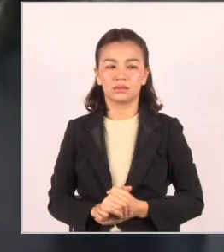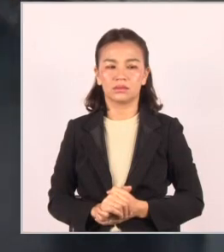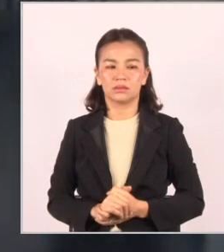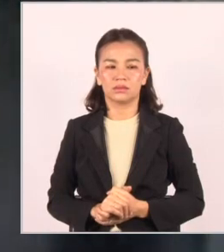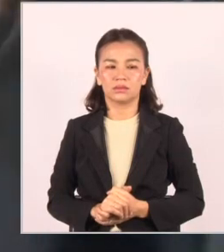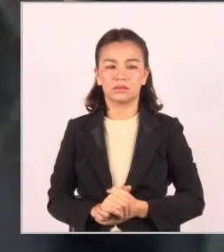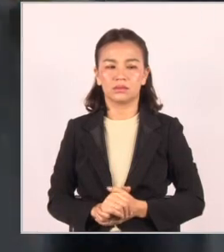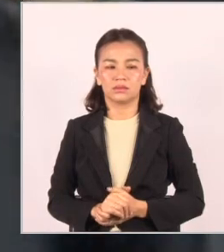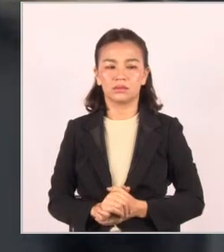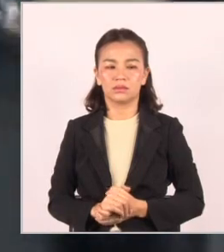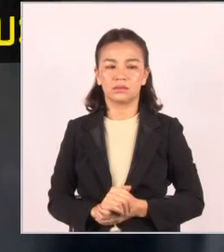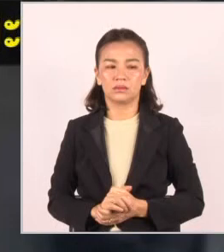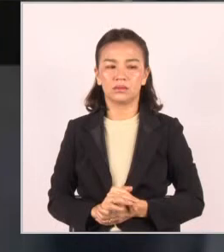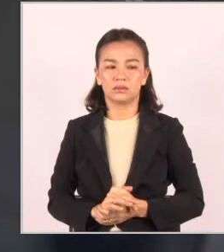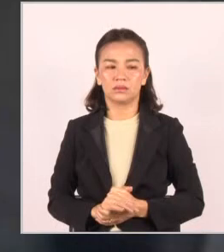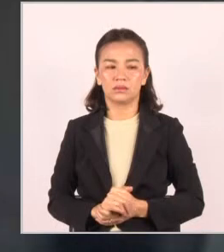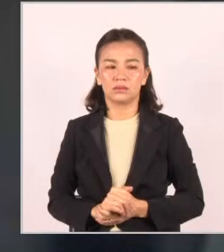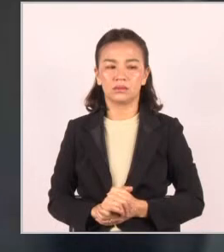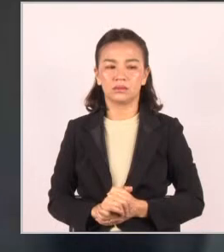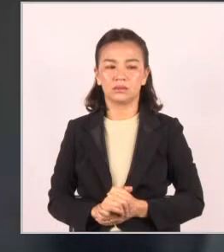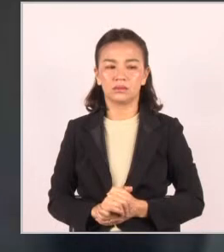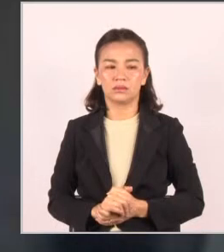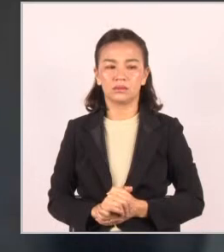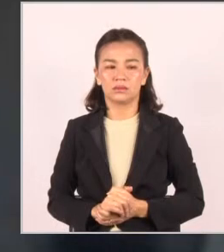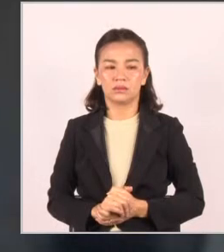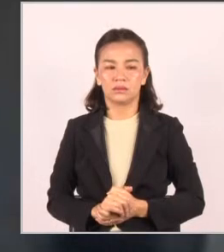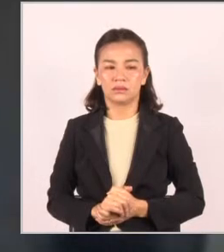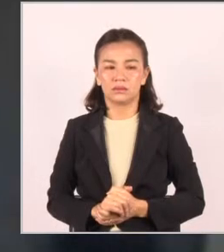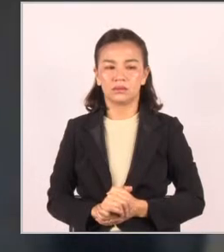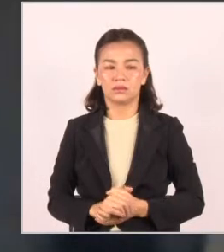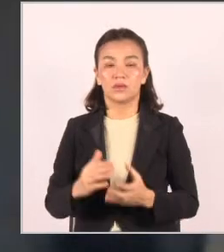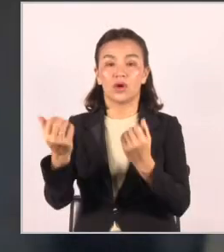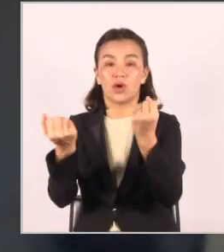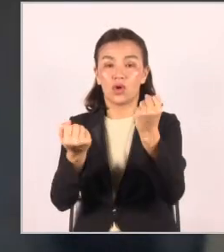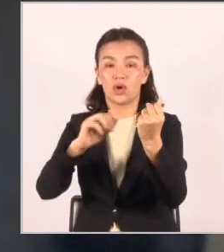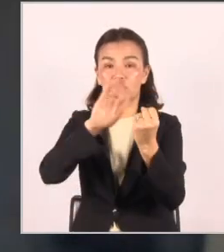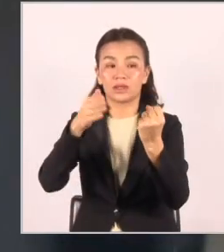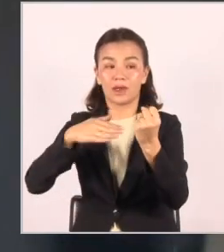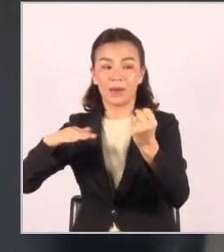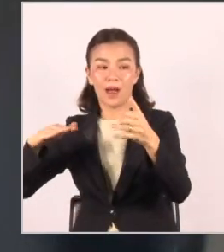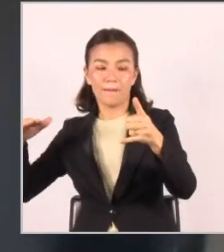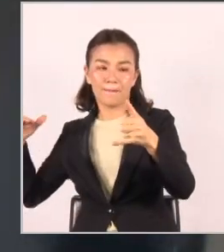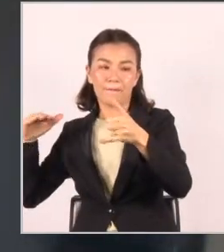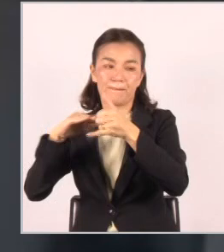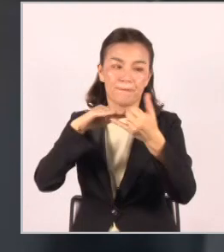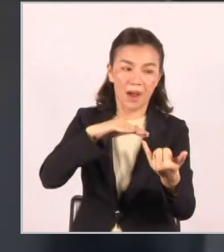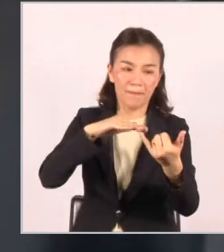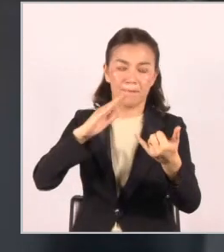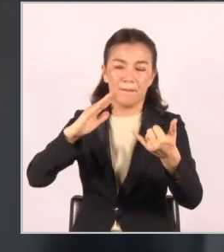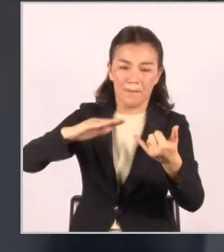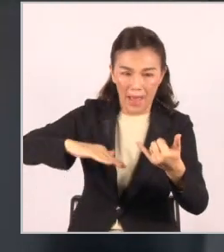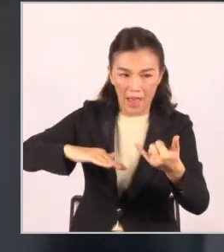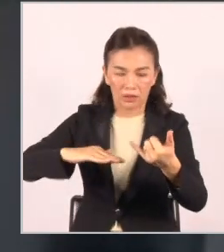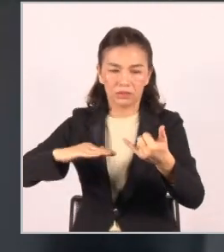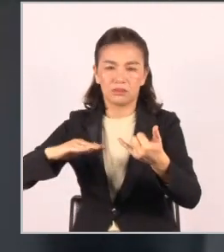ขับรถยังไงไม่เห็น เนี่ยค่ะคุณผู้ชมคะเห็นคลิปเต็มๆเลยนะคะเนี่ยรถกระบะคันนี้ชนโชคดีที่เบรกนะคะถ้าไม่อย่างนั้นนี่เหยียบซ้ำ